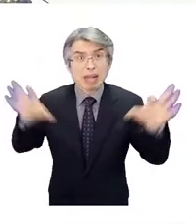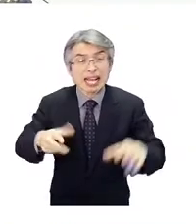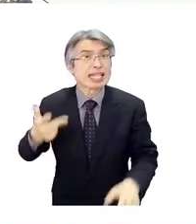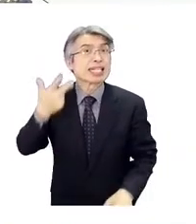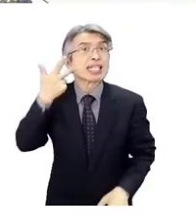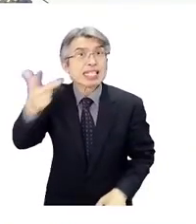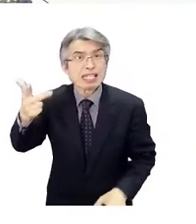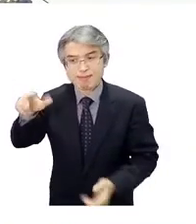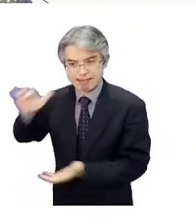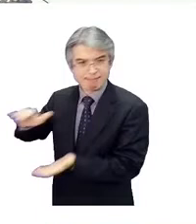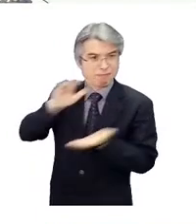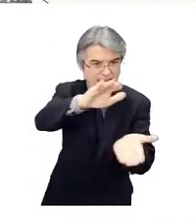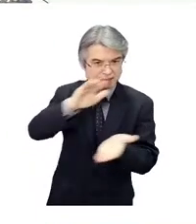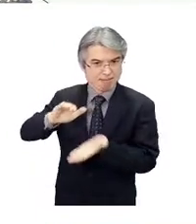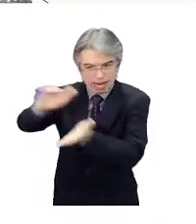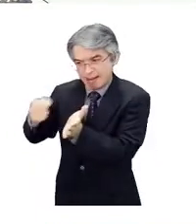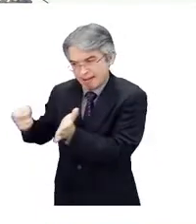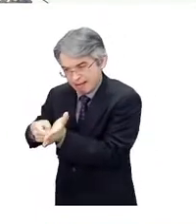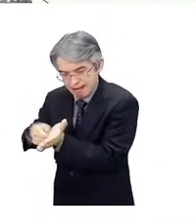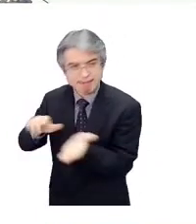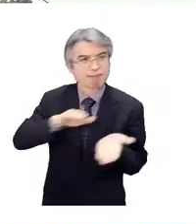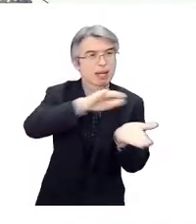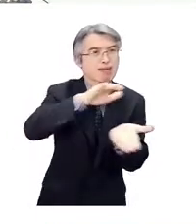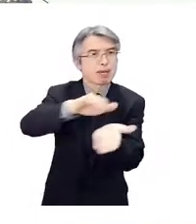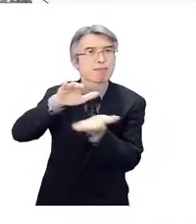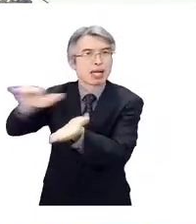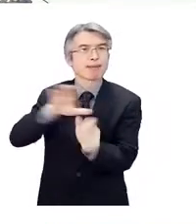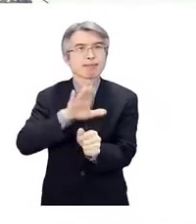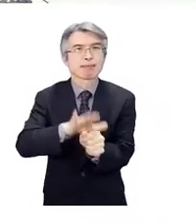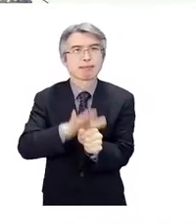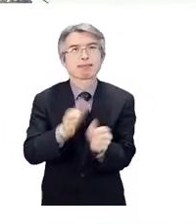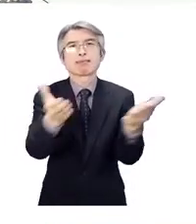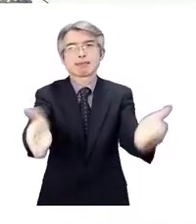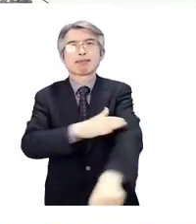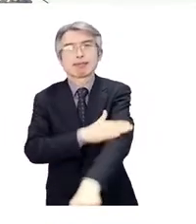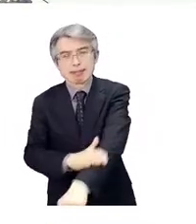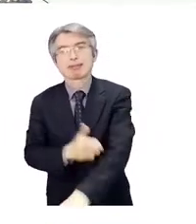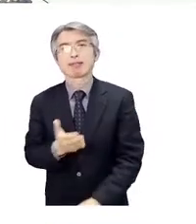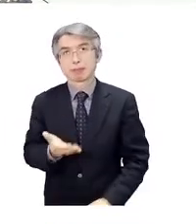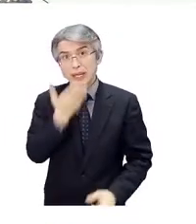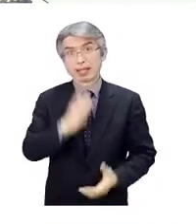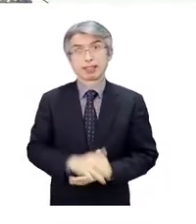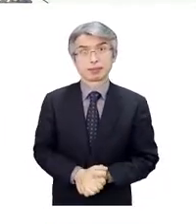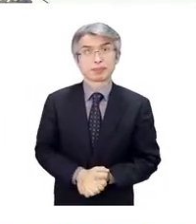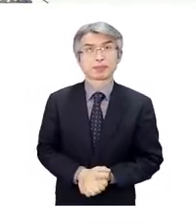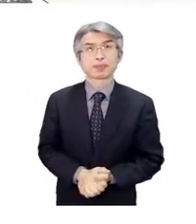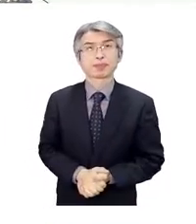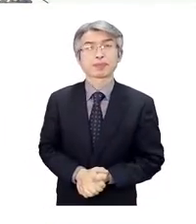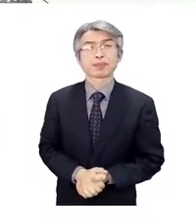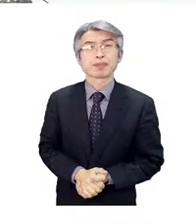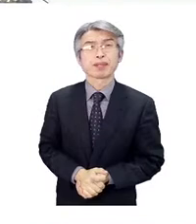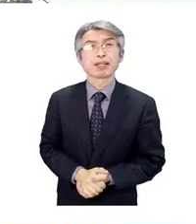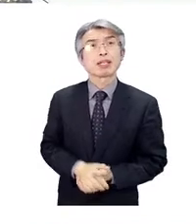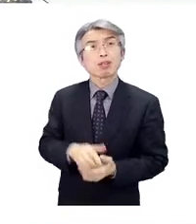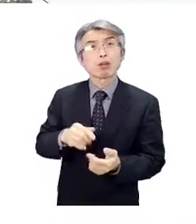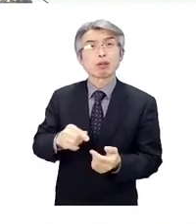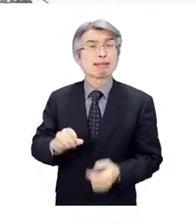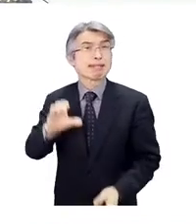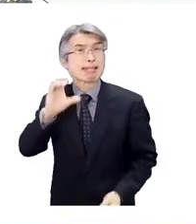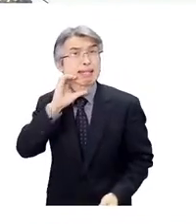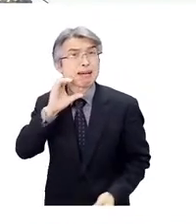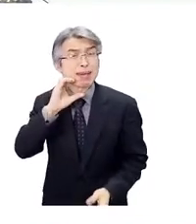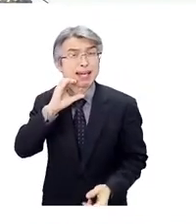지원하면서 신속하고 실질적인 도움을 주고자 하였습니다. 이후 안전한 운영을 위해